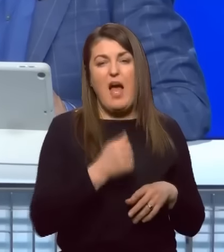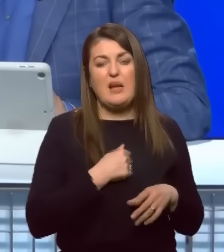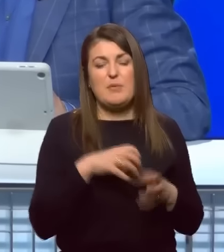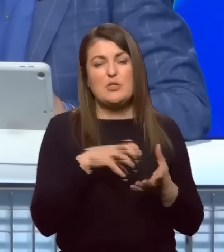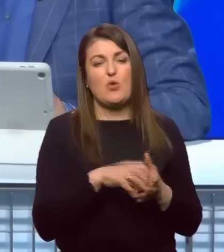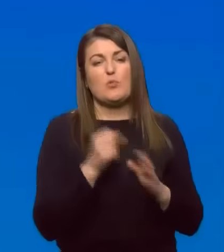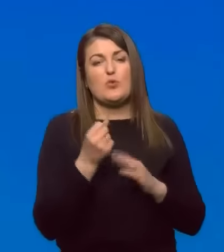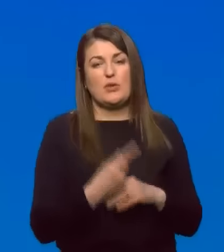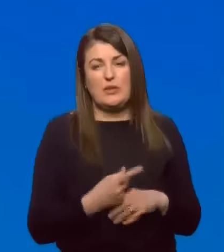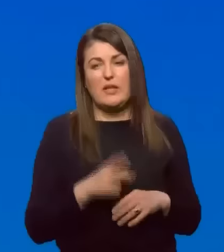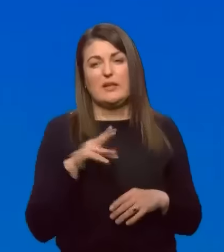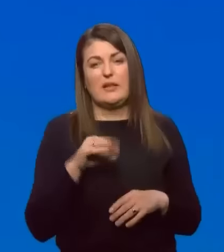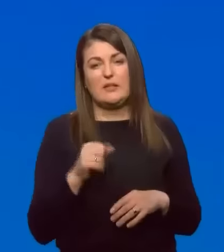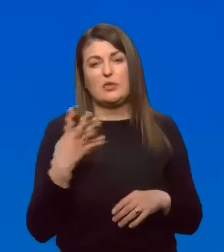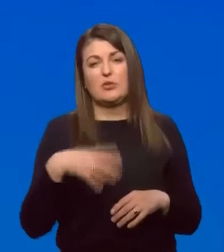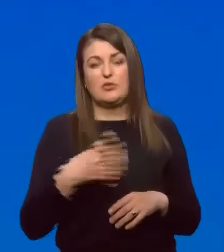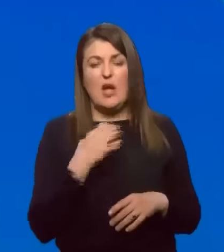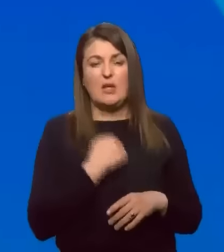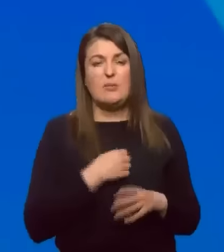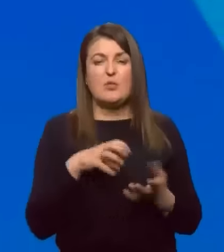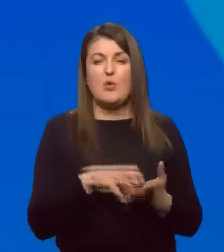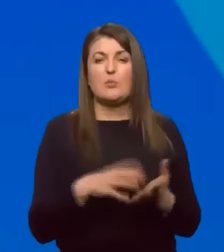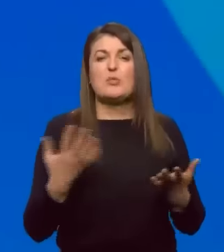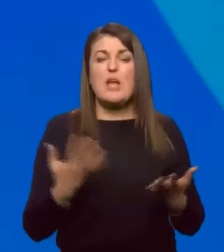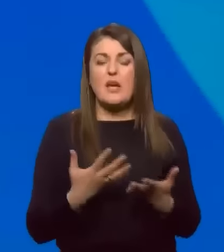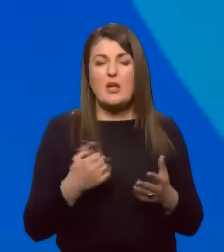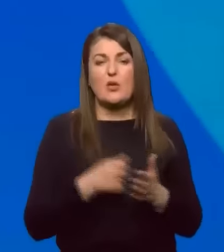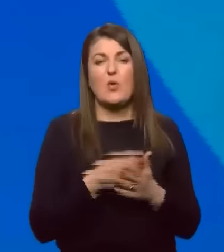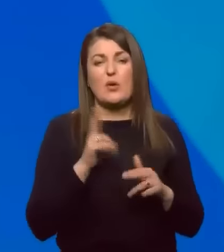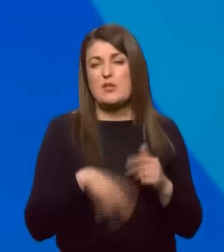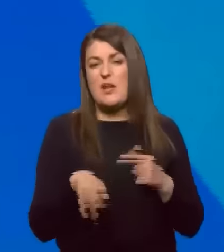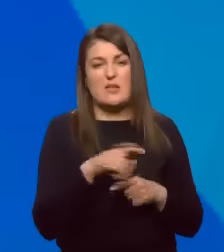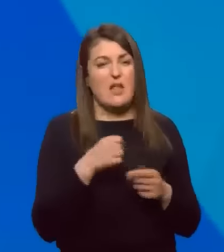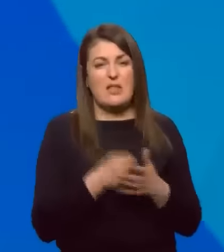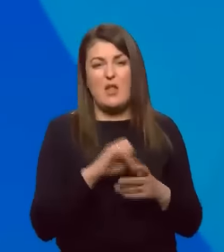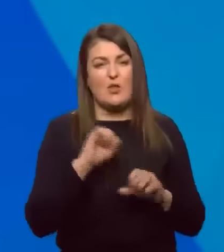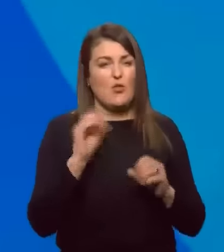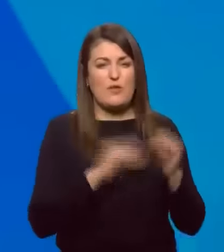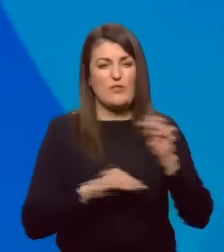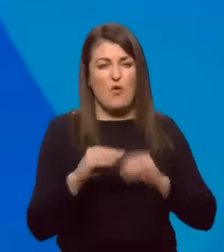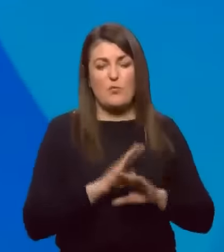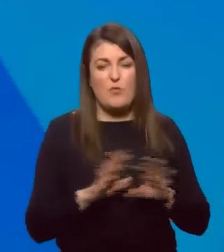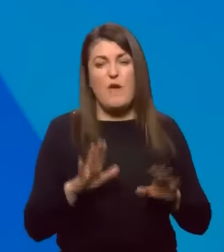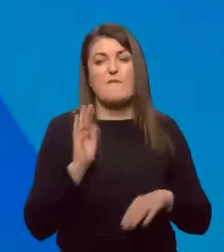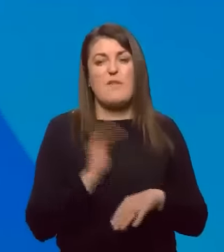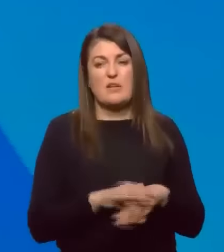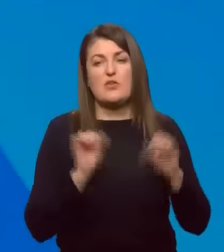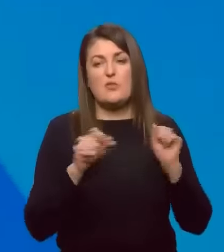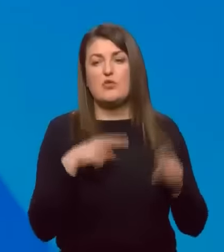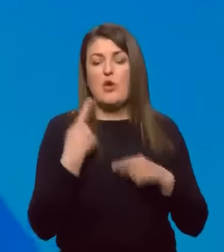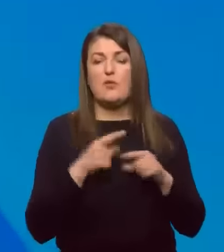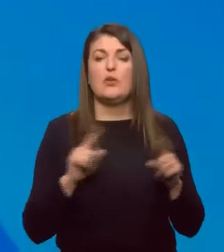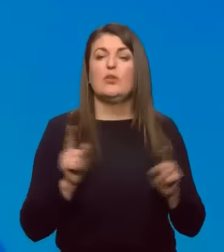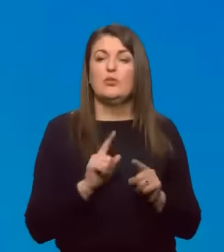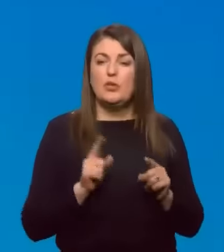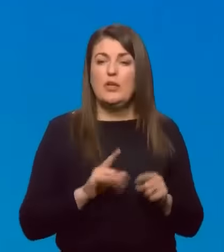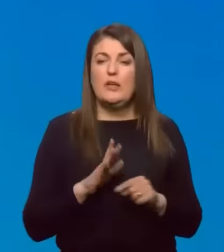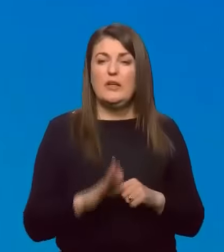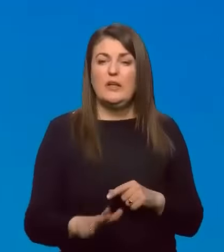корпус 11 та 44-й армійський корпус, який до кінця зараз не досформований. Тому фактично можна говорити, що